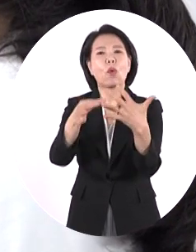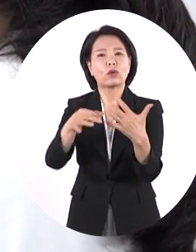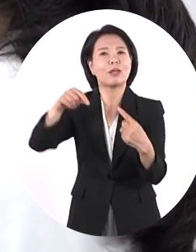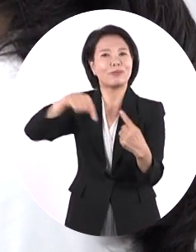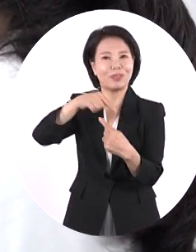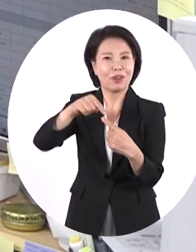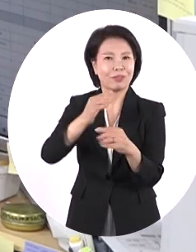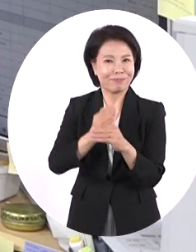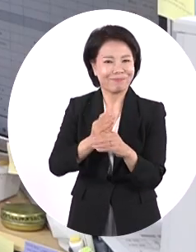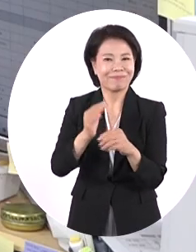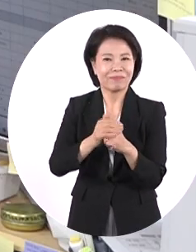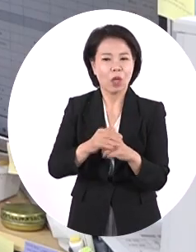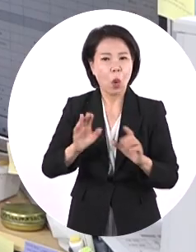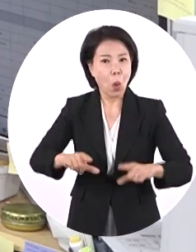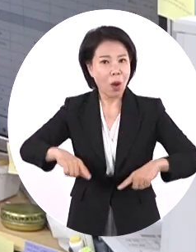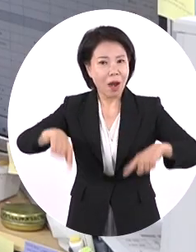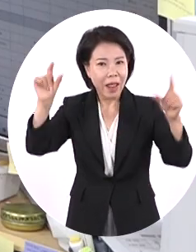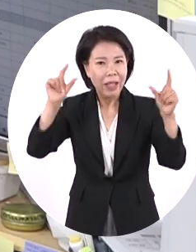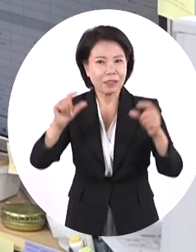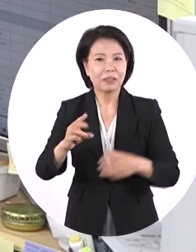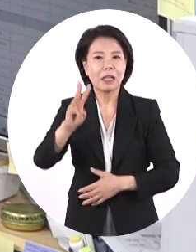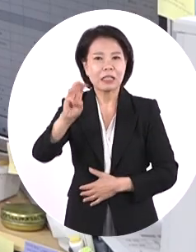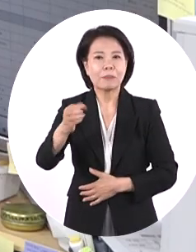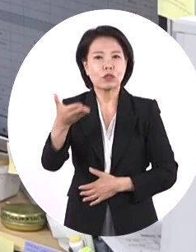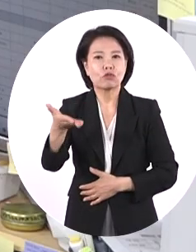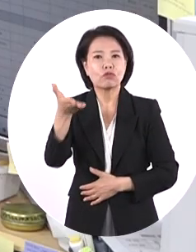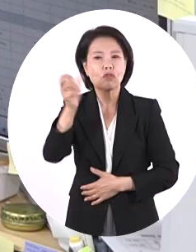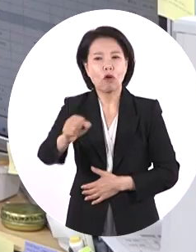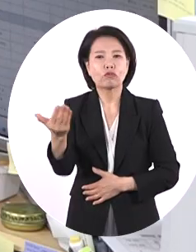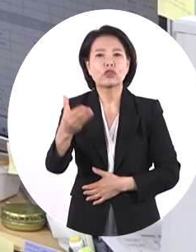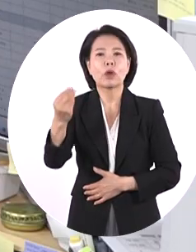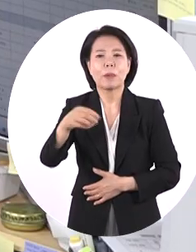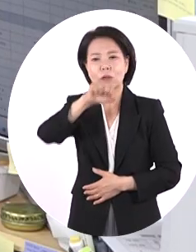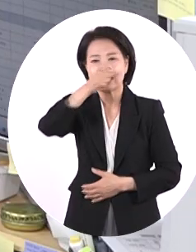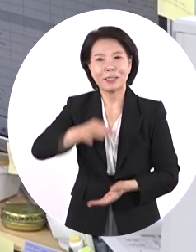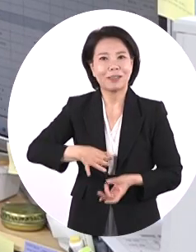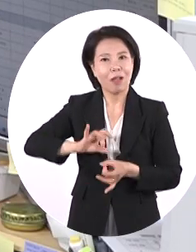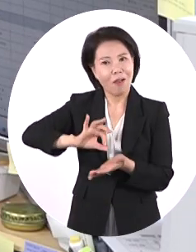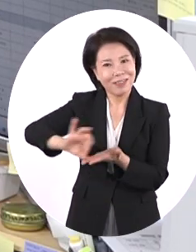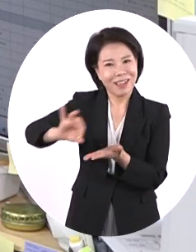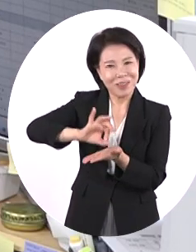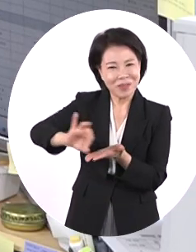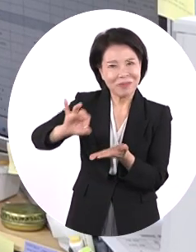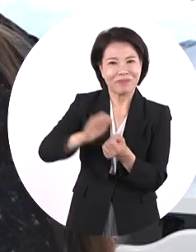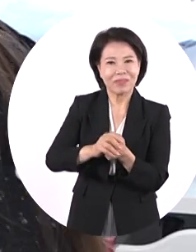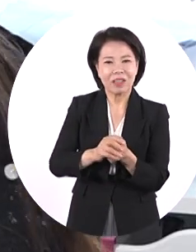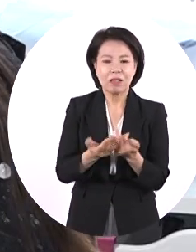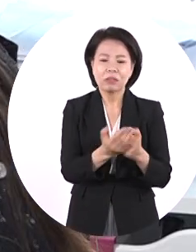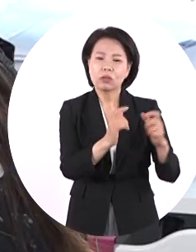함께 운영됩니다. 올해는 39억 9천만 원의 예산이 투입되는데요.